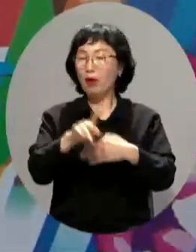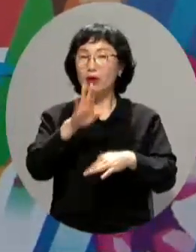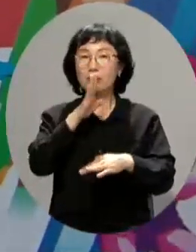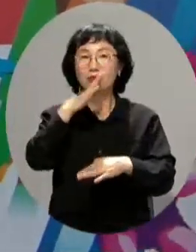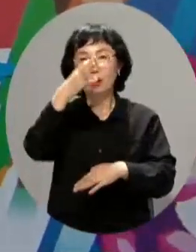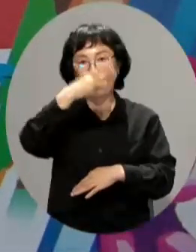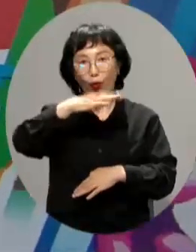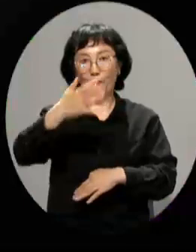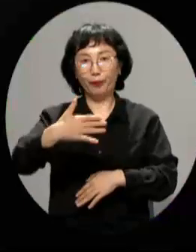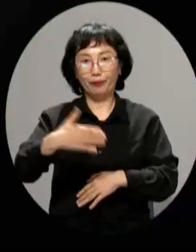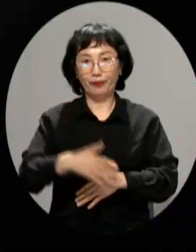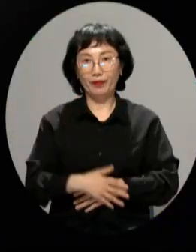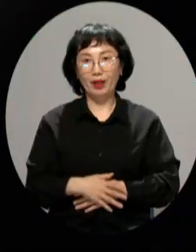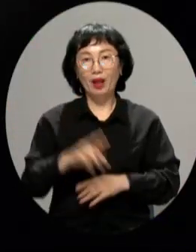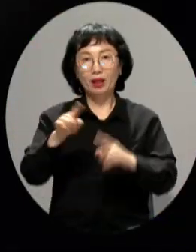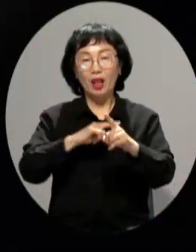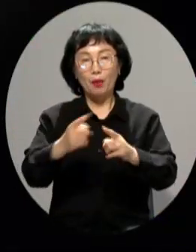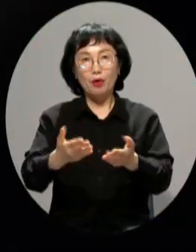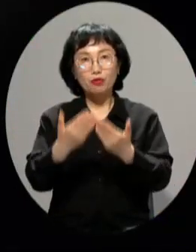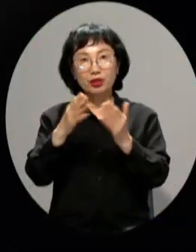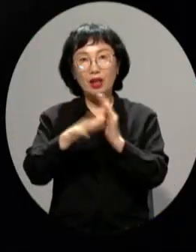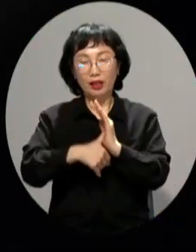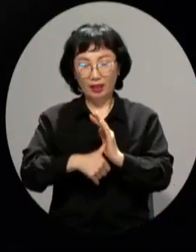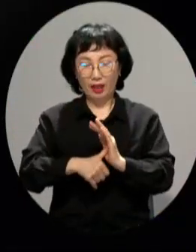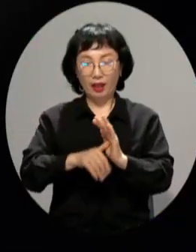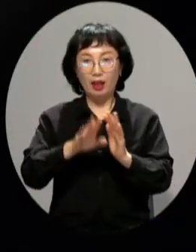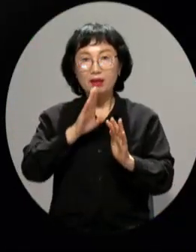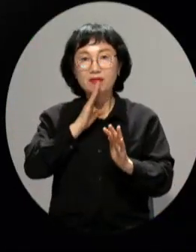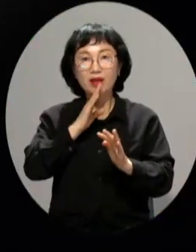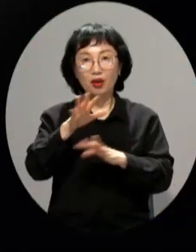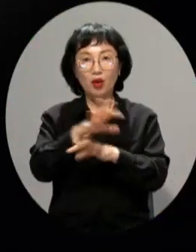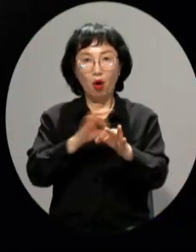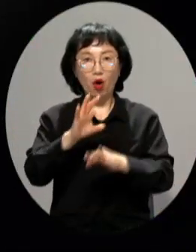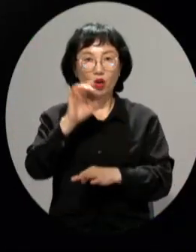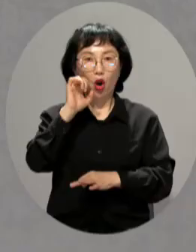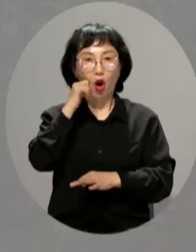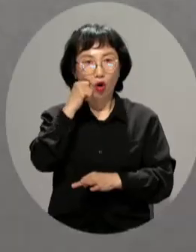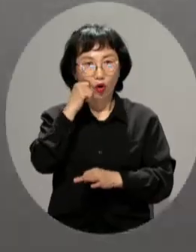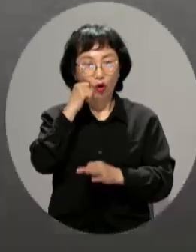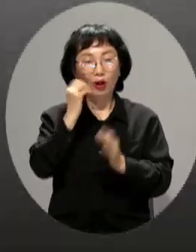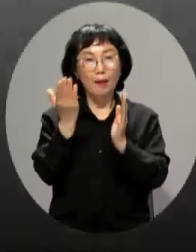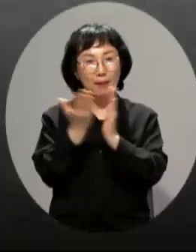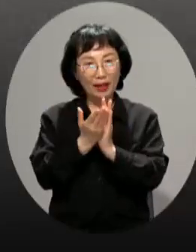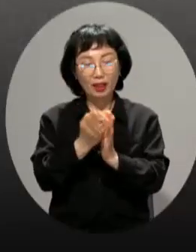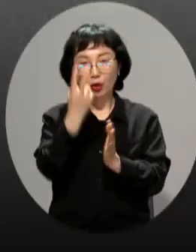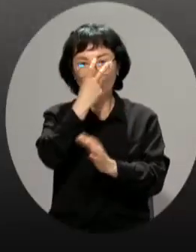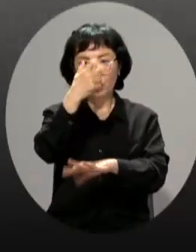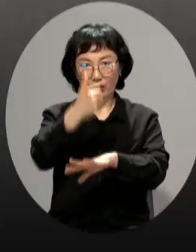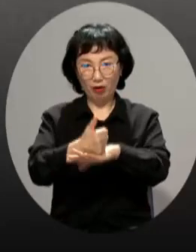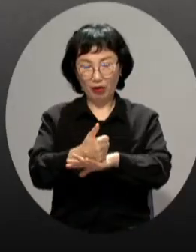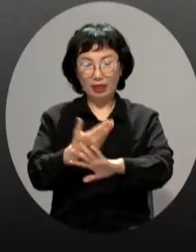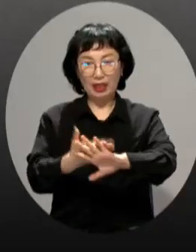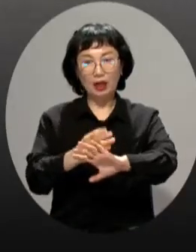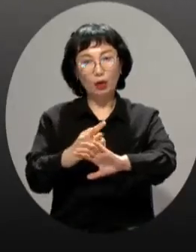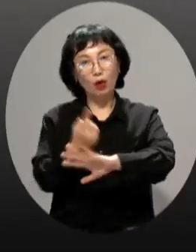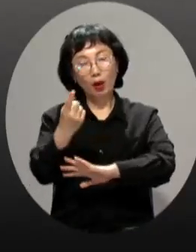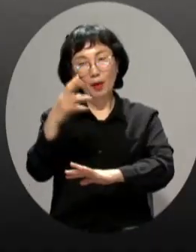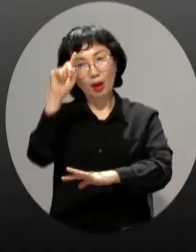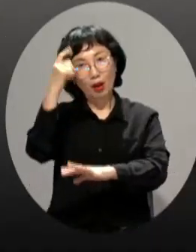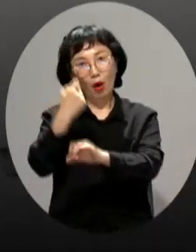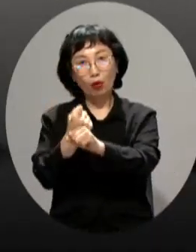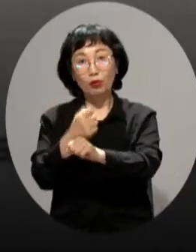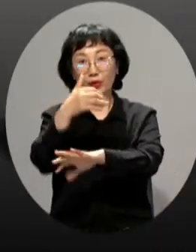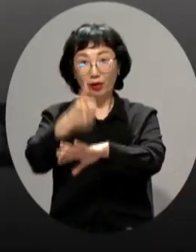드러났습니다. 대회 유치 단계에서 실시한 경제 타당성 조사 결과입니다. 당시 외부 기관의 연구를 의뢰한